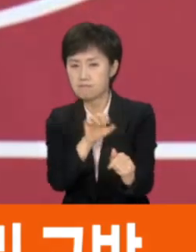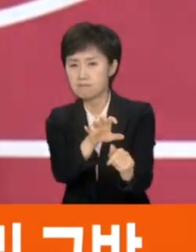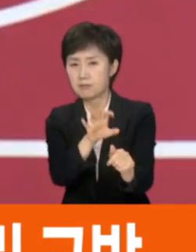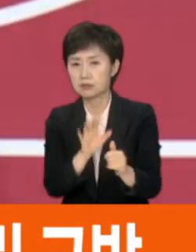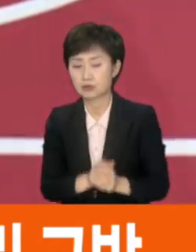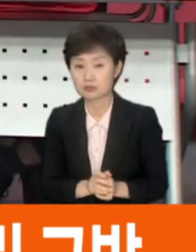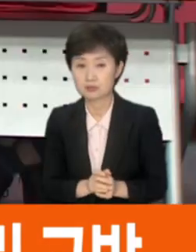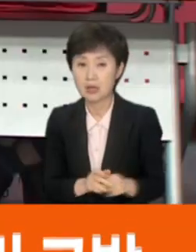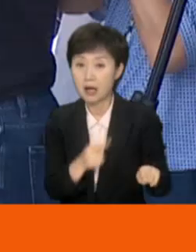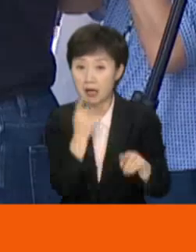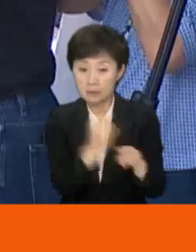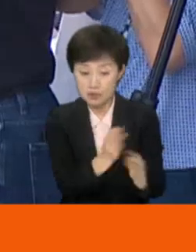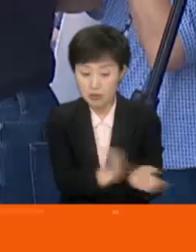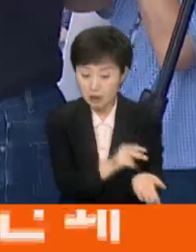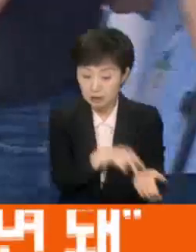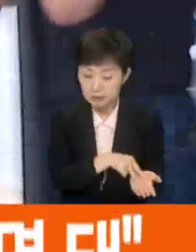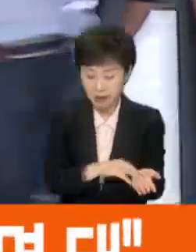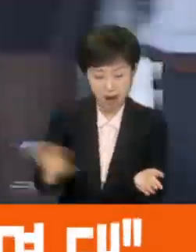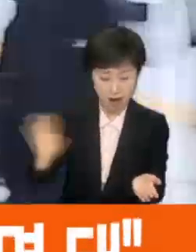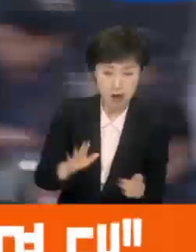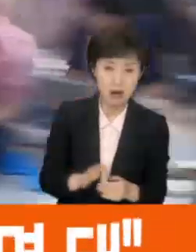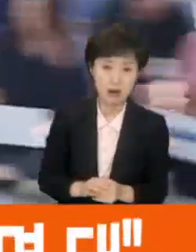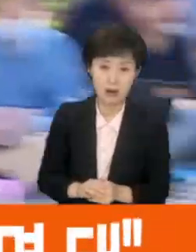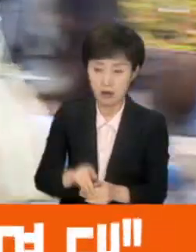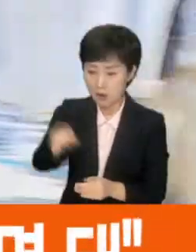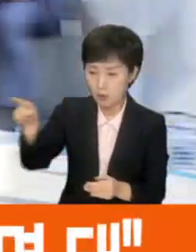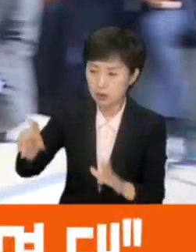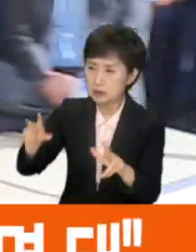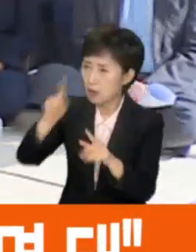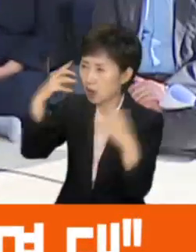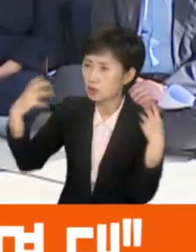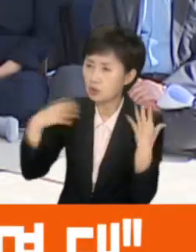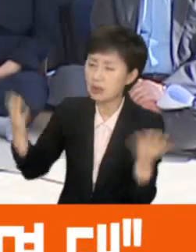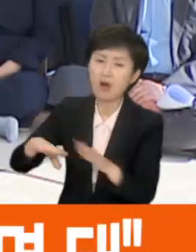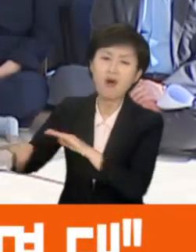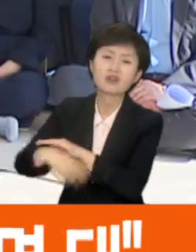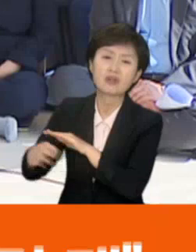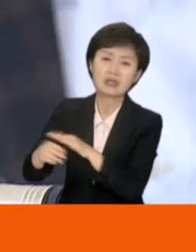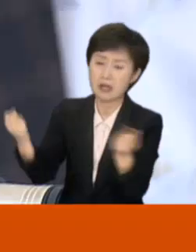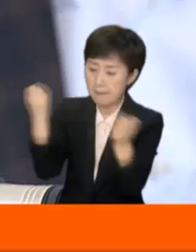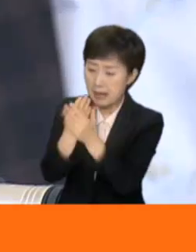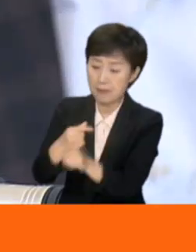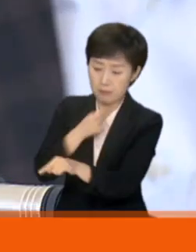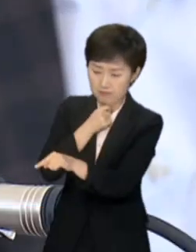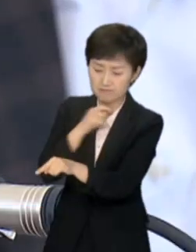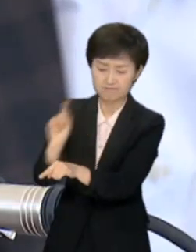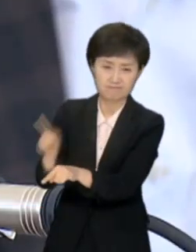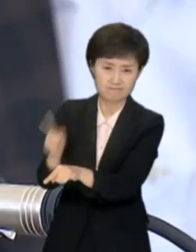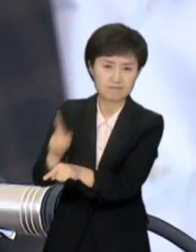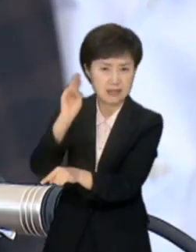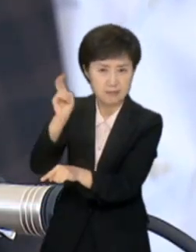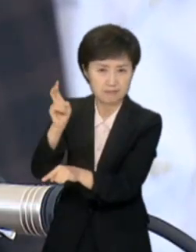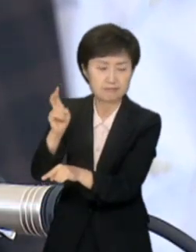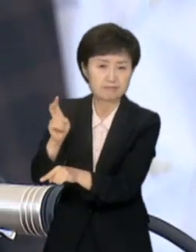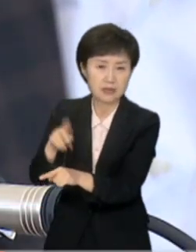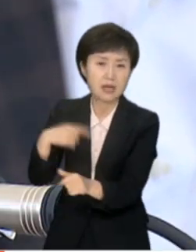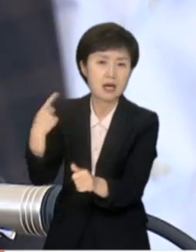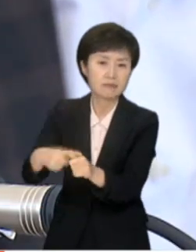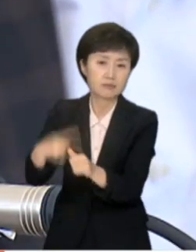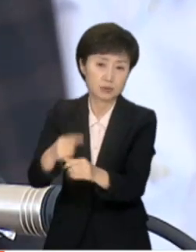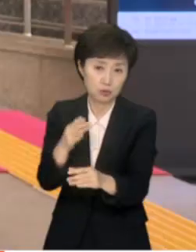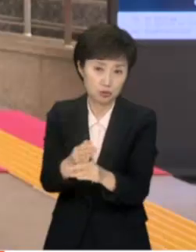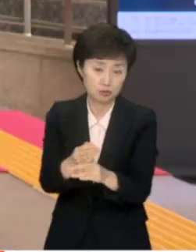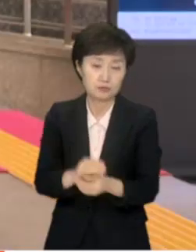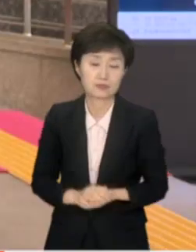반면 민주당은 여권이 국정남맥을 타개하려는 국면전환용 카드를 꺼내든 것일 뿐이라고 맞서고 있습니다